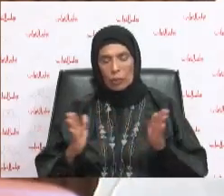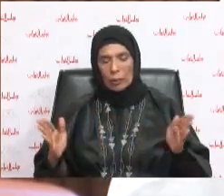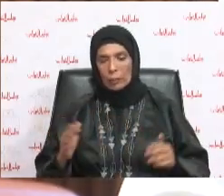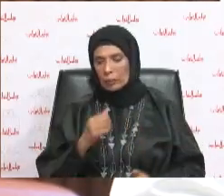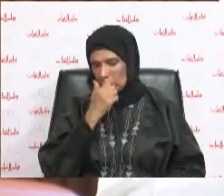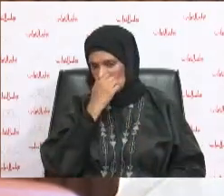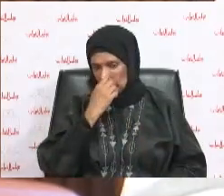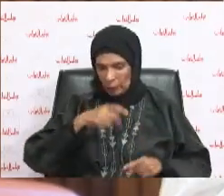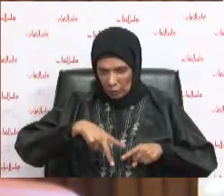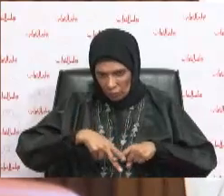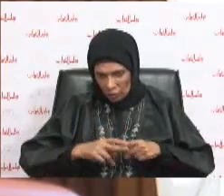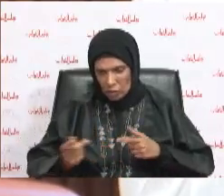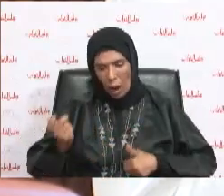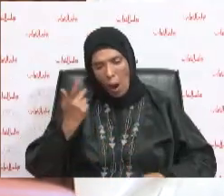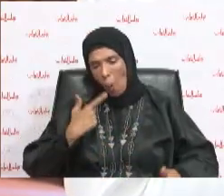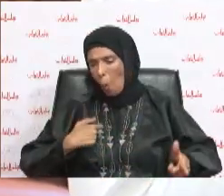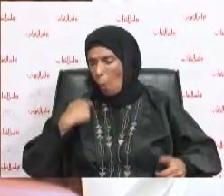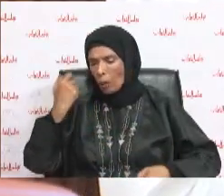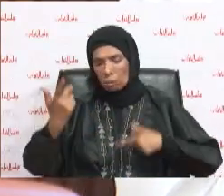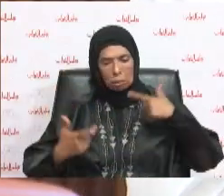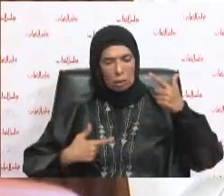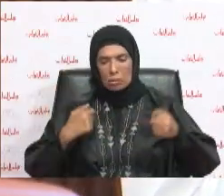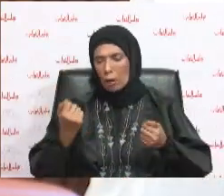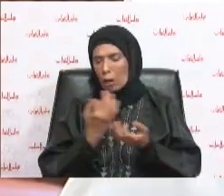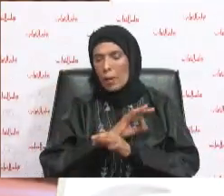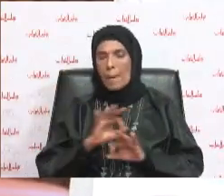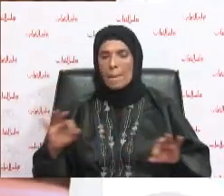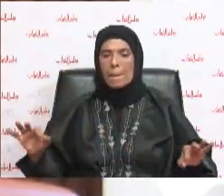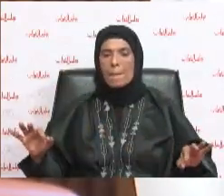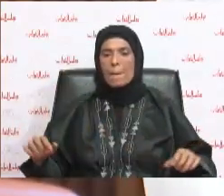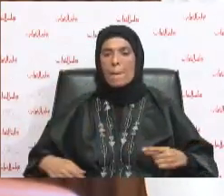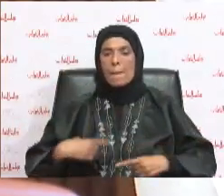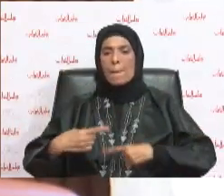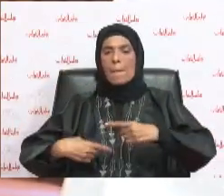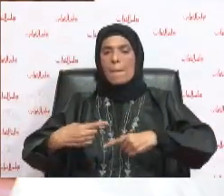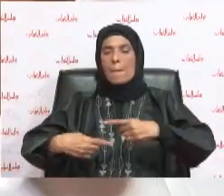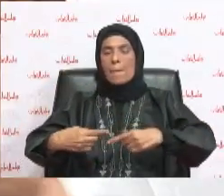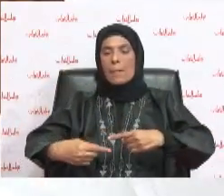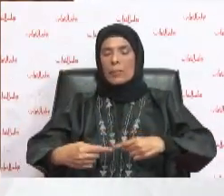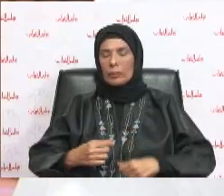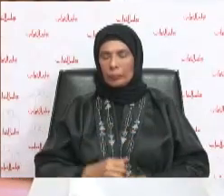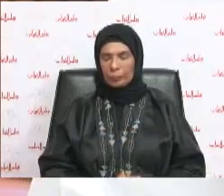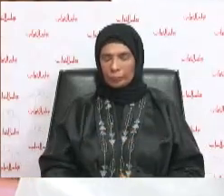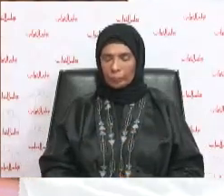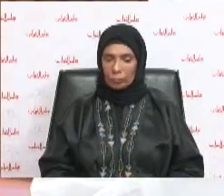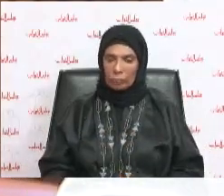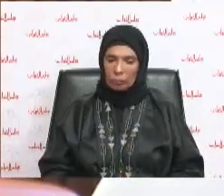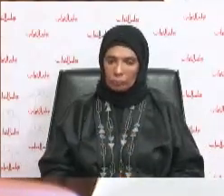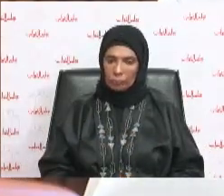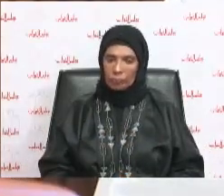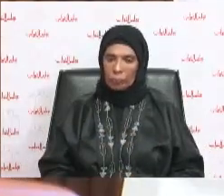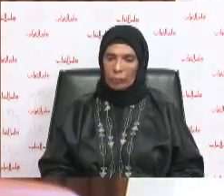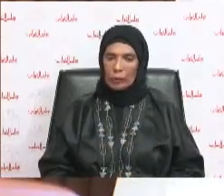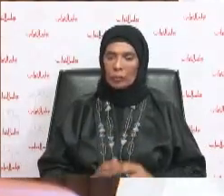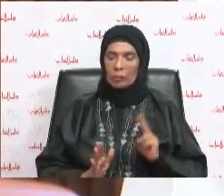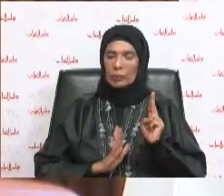هناك الصناعة والتجارة أيضا تدخل في الموضوع وهي سلسلة متواصلة طبعا مثل ما ذكروا بعض الأخوان هناك بعد